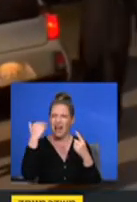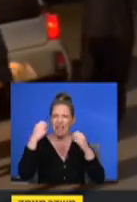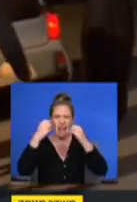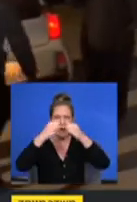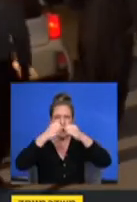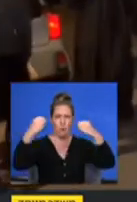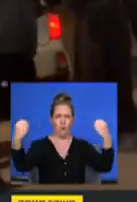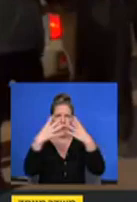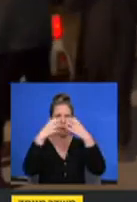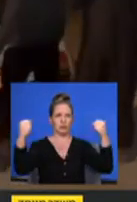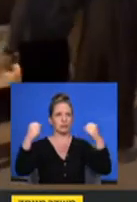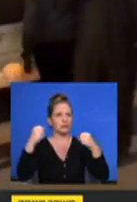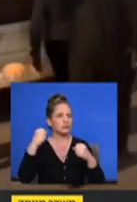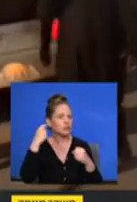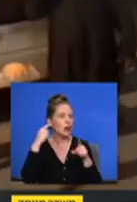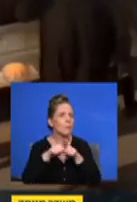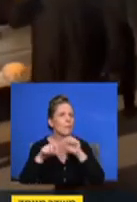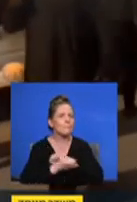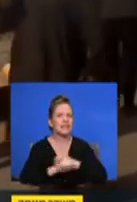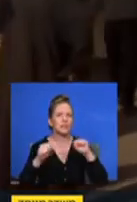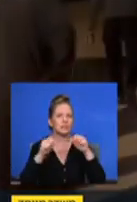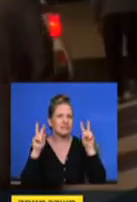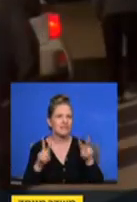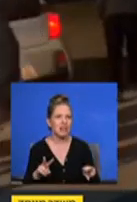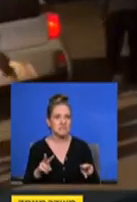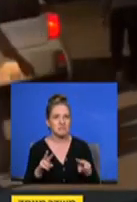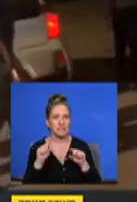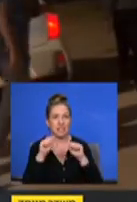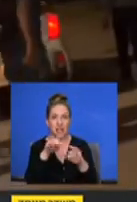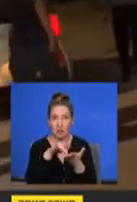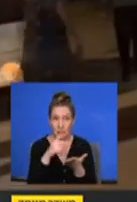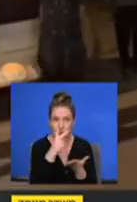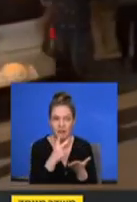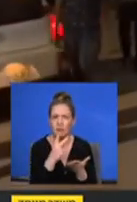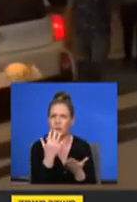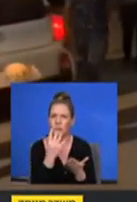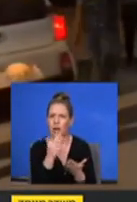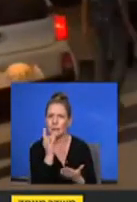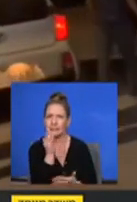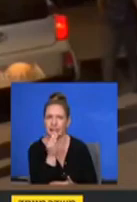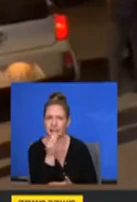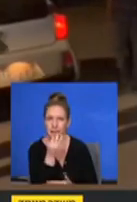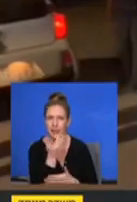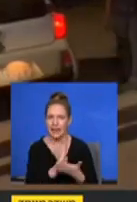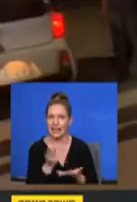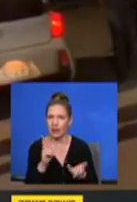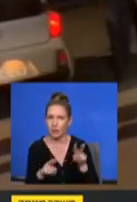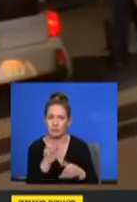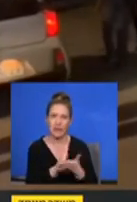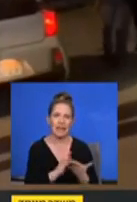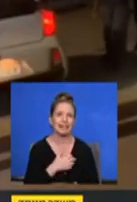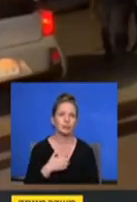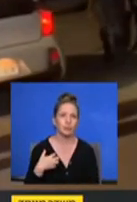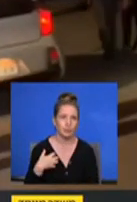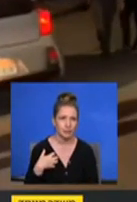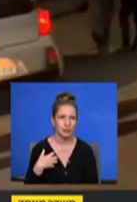قوي شديد هلعنا على المنطقه لقينا شباب زي ما تقول شيء مستشهد وايش اصابات واخذناهم على